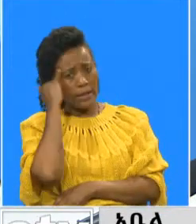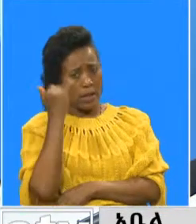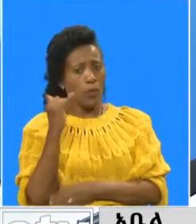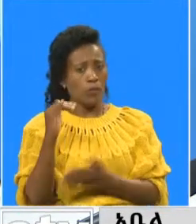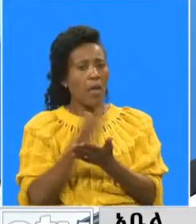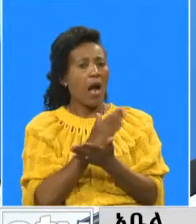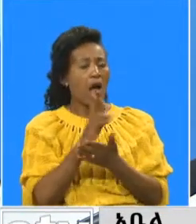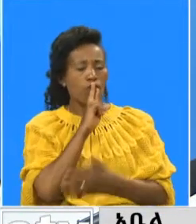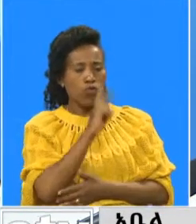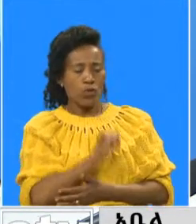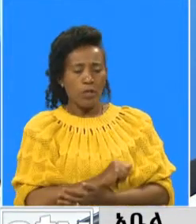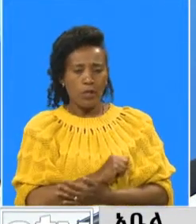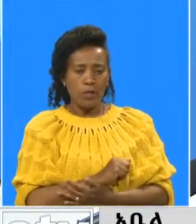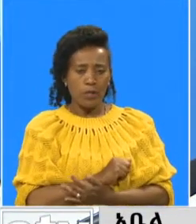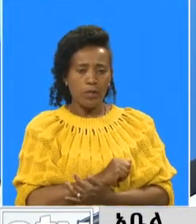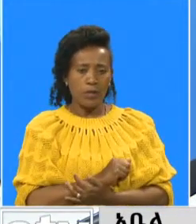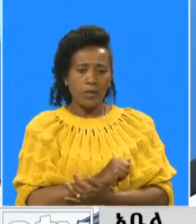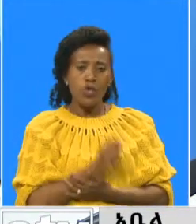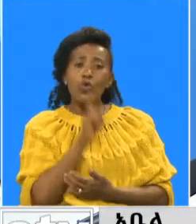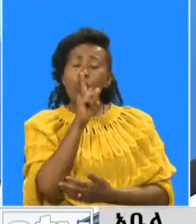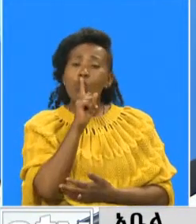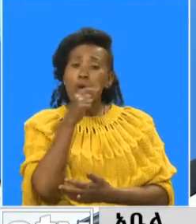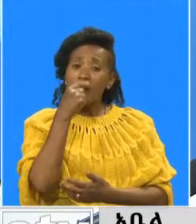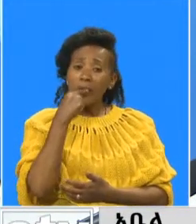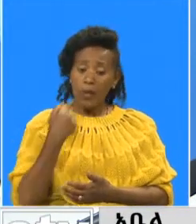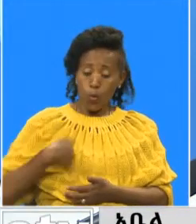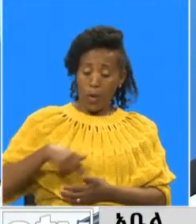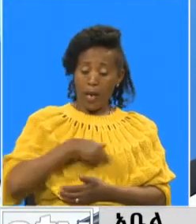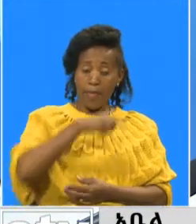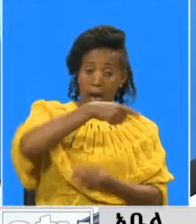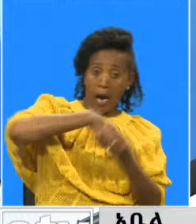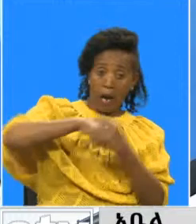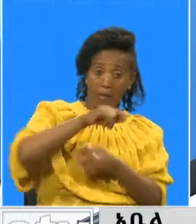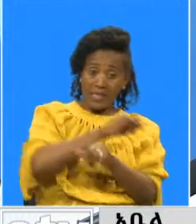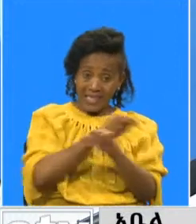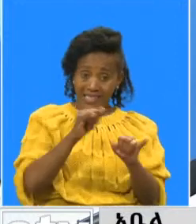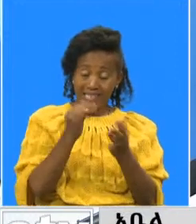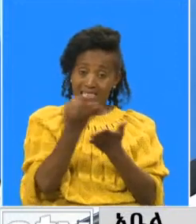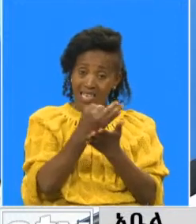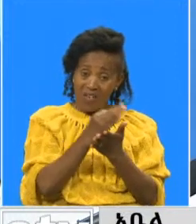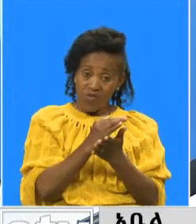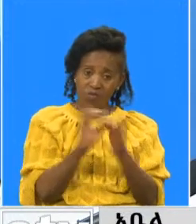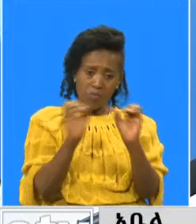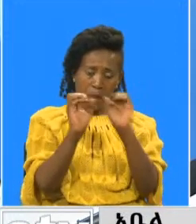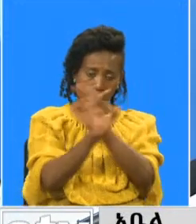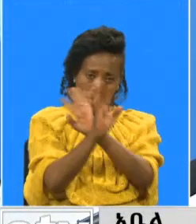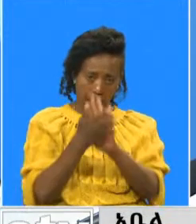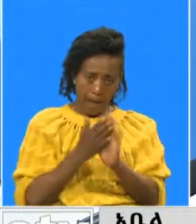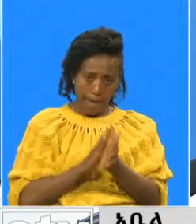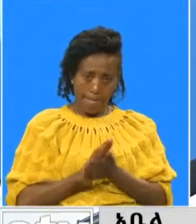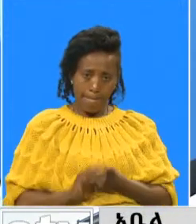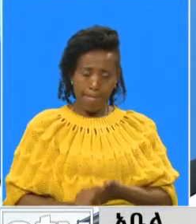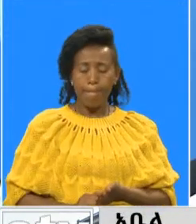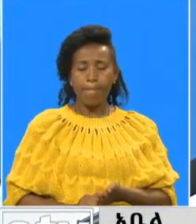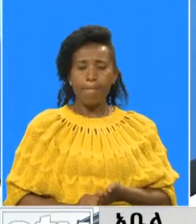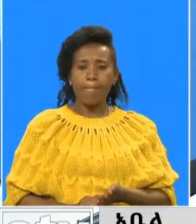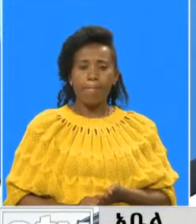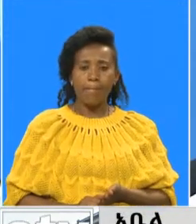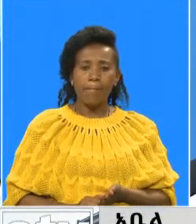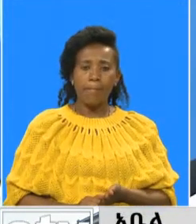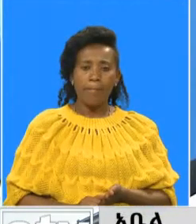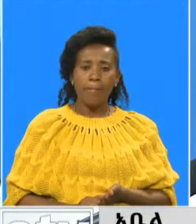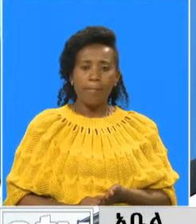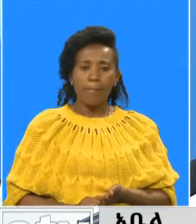ሐሳቦትን ቢያጋሩን። እውነት ለመናገር ከሆነ ወደኛ አካባቢ እንኳን እንደዚህ የአምራች ዘርፍ ምናምን የለም።